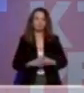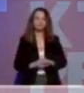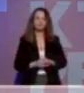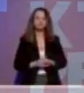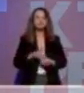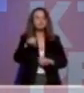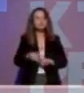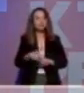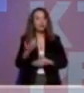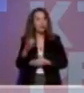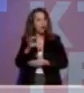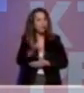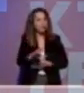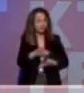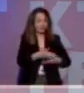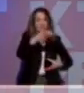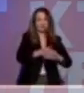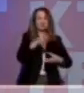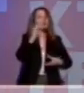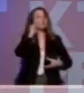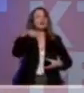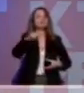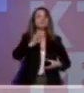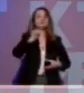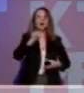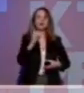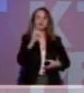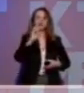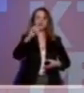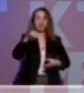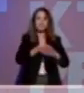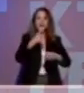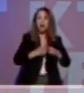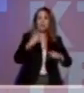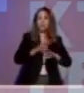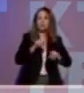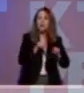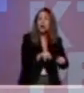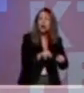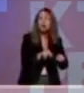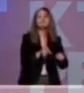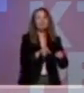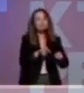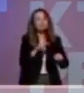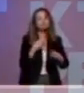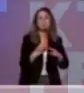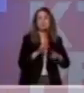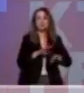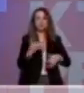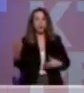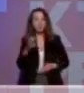του έλαστρου Tandem. Σε μια εποχή, έχει σημασία αυτό, παγκόσμιας αβεβαιότητας, ολοκληρώθηκε η